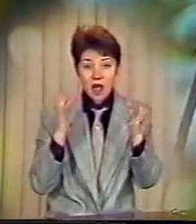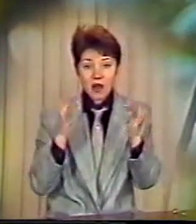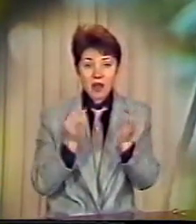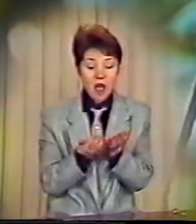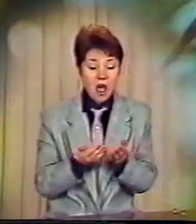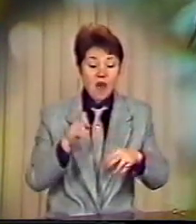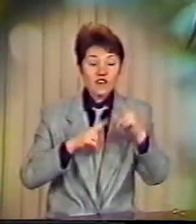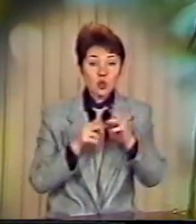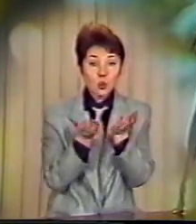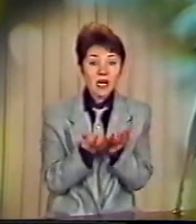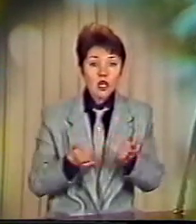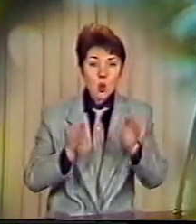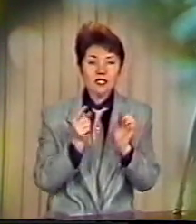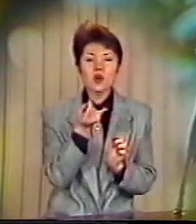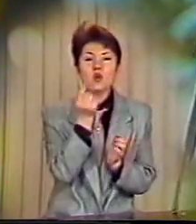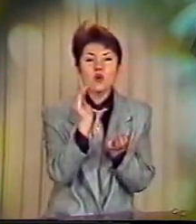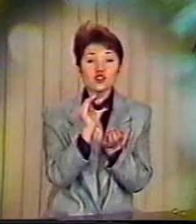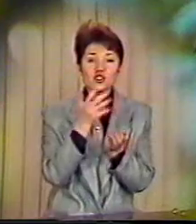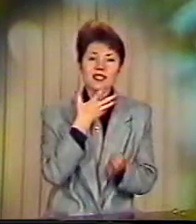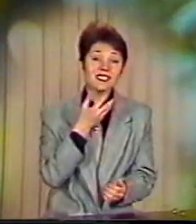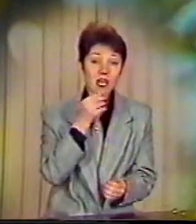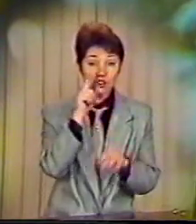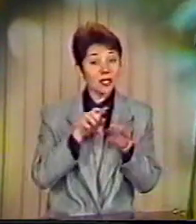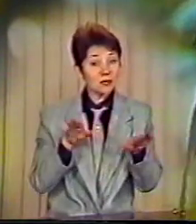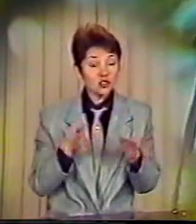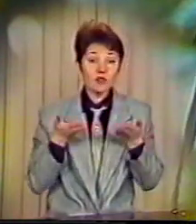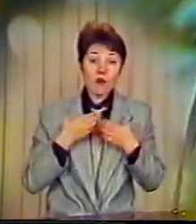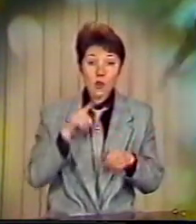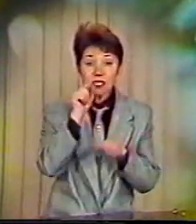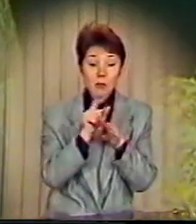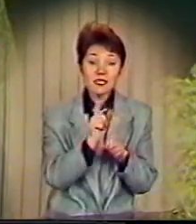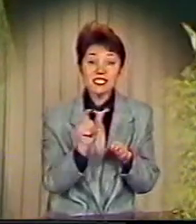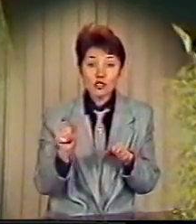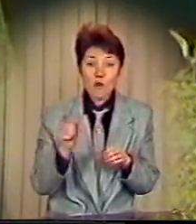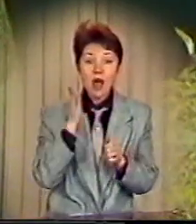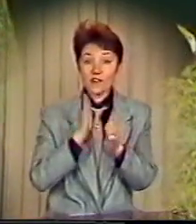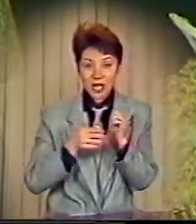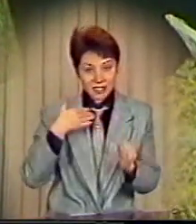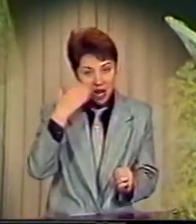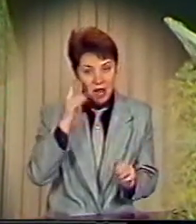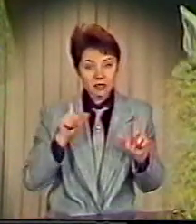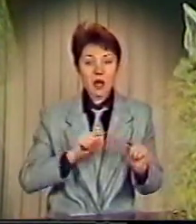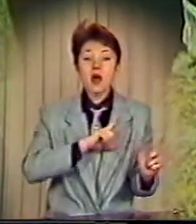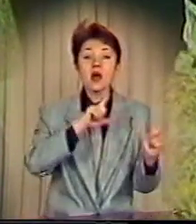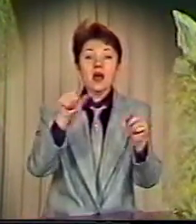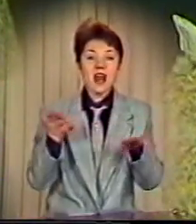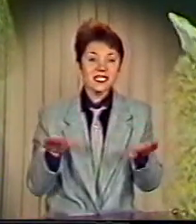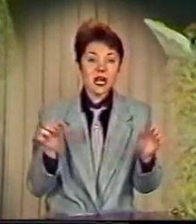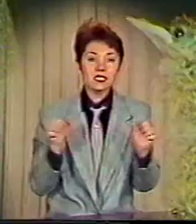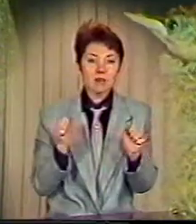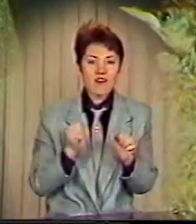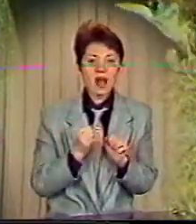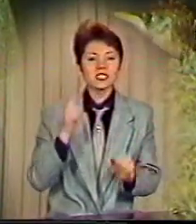вьют свои гнезда эти крошечные изящные птички. Тут они выводят птенцов, а в конце лета летят зимовать в леса